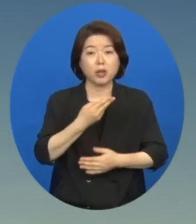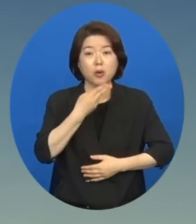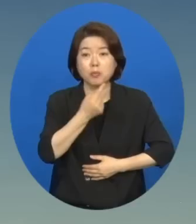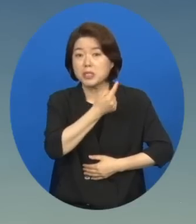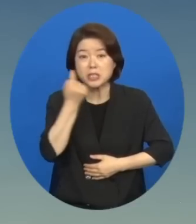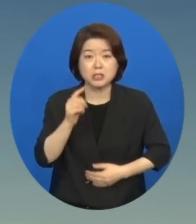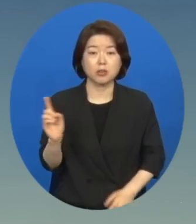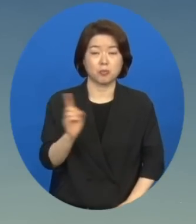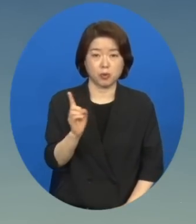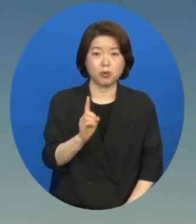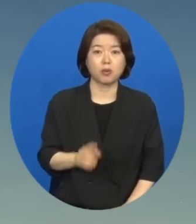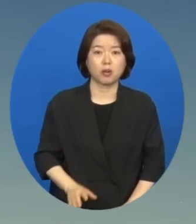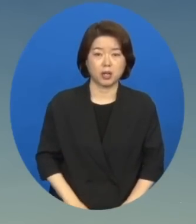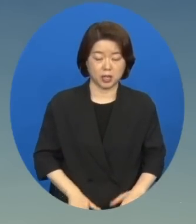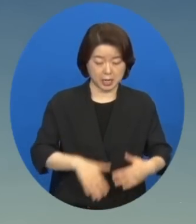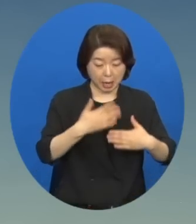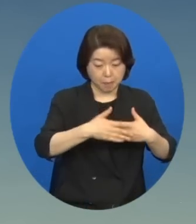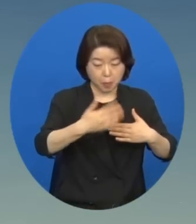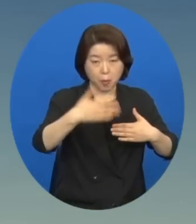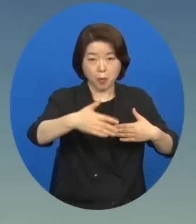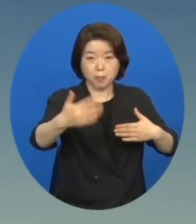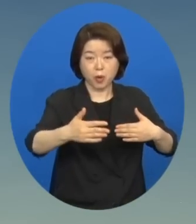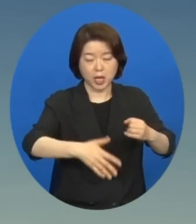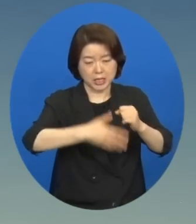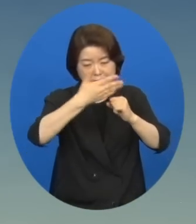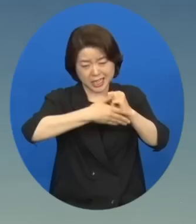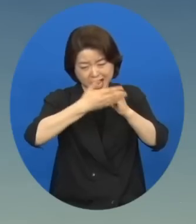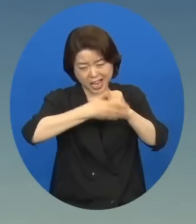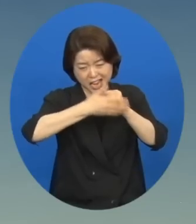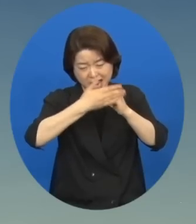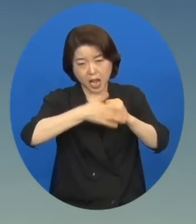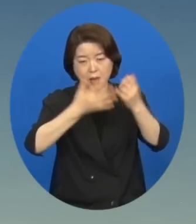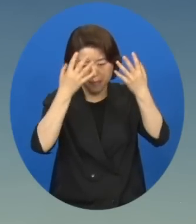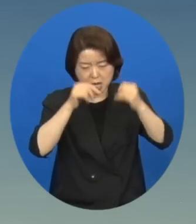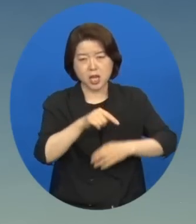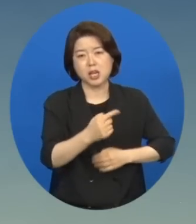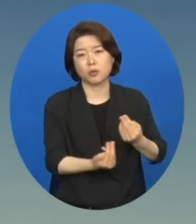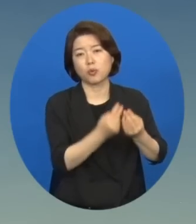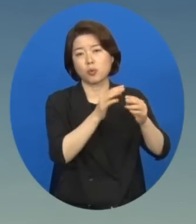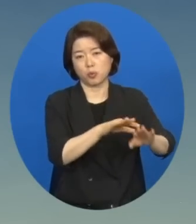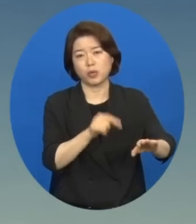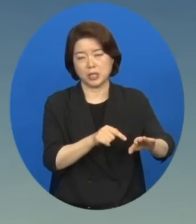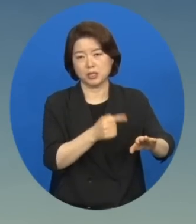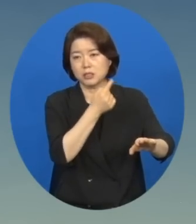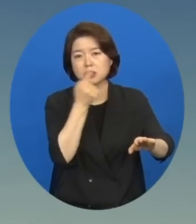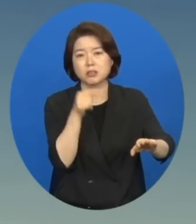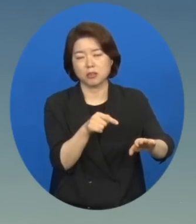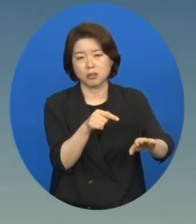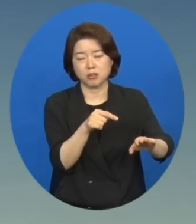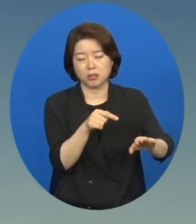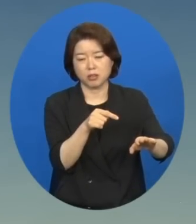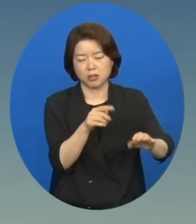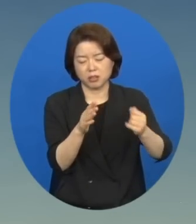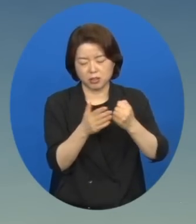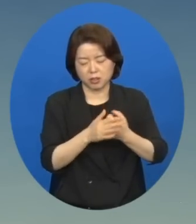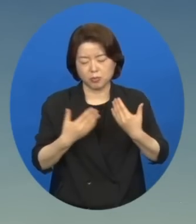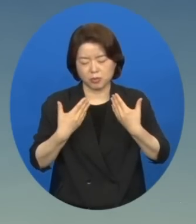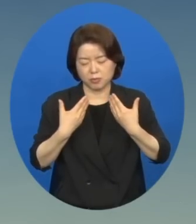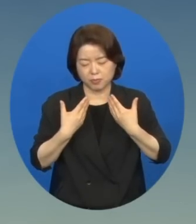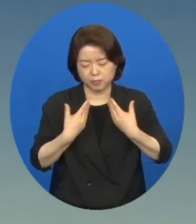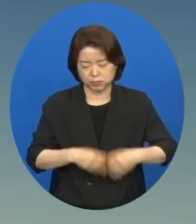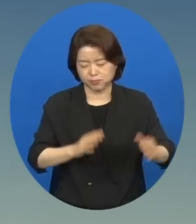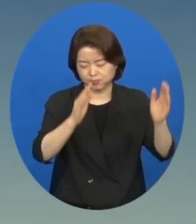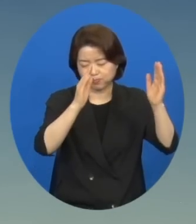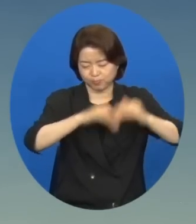뭔가요? 폴더 안에 수백 장의 사진인 거죠. 그러면서 무너지는 거예요.